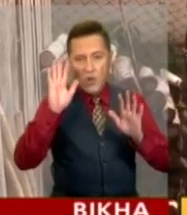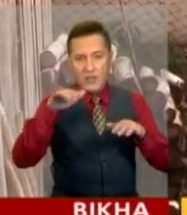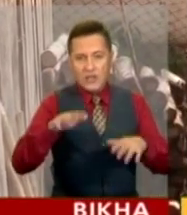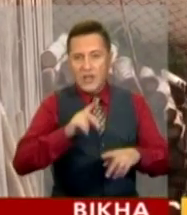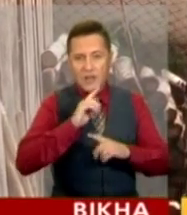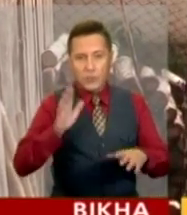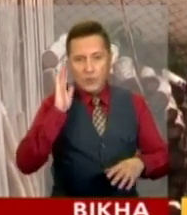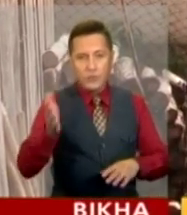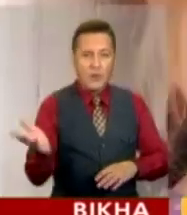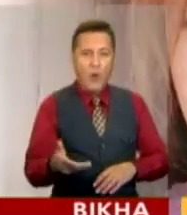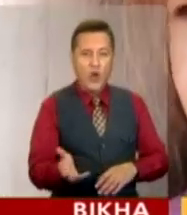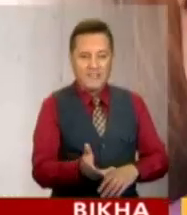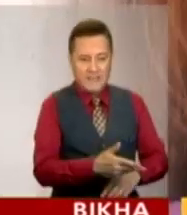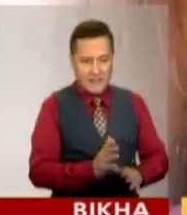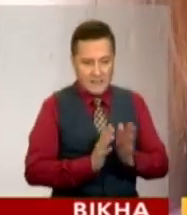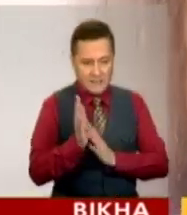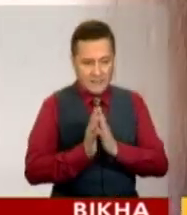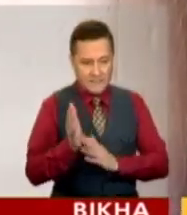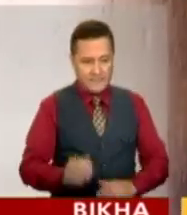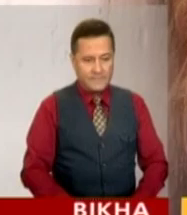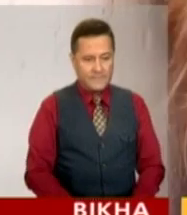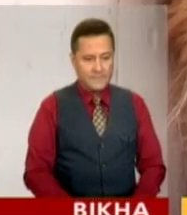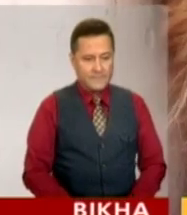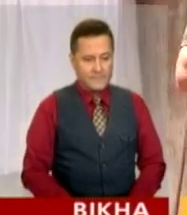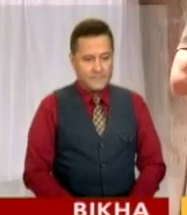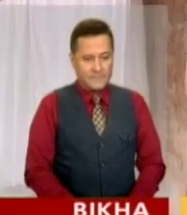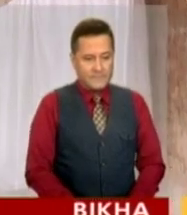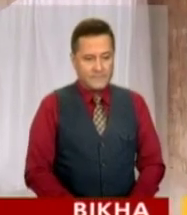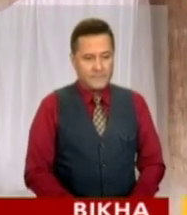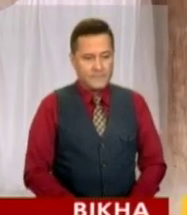підемо косити. Галина Сернівка, Олександр Гриців, програма «Вікна», СТБ.